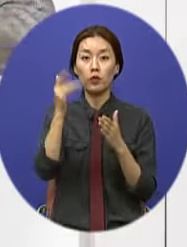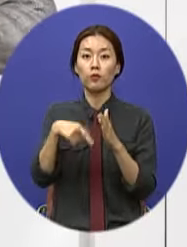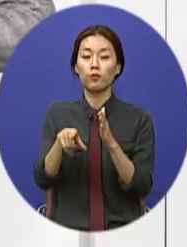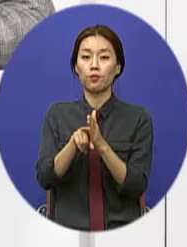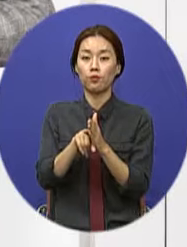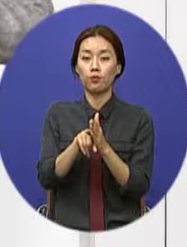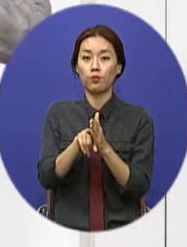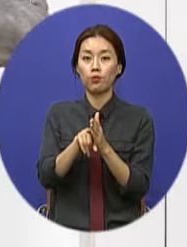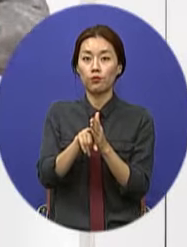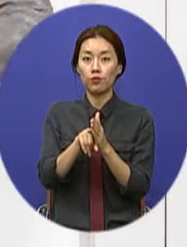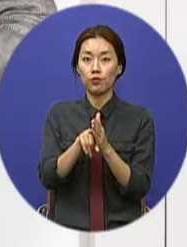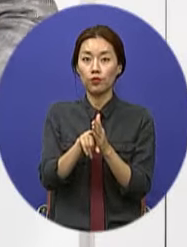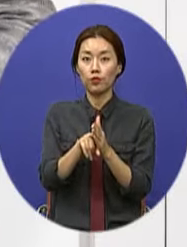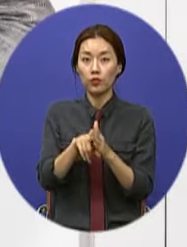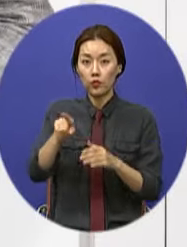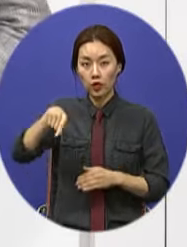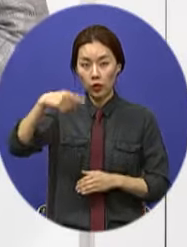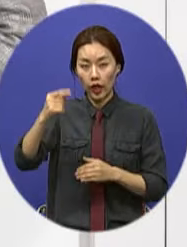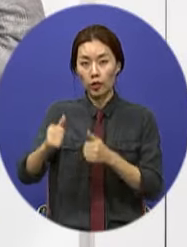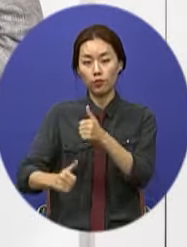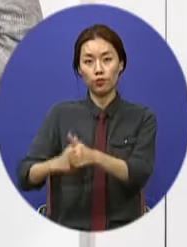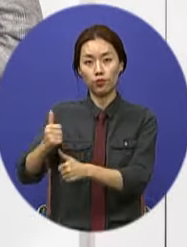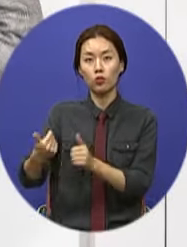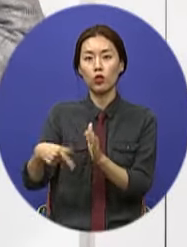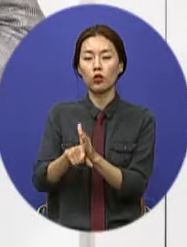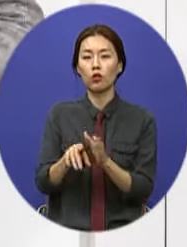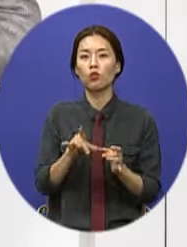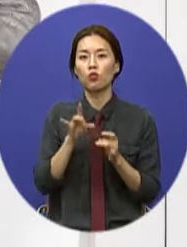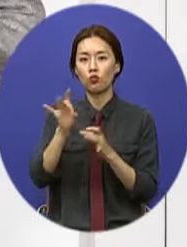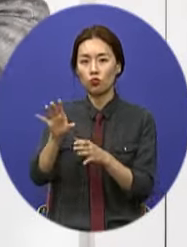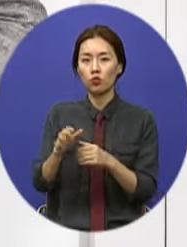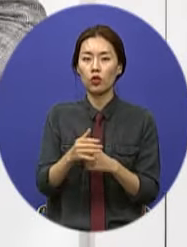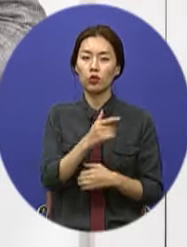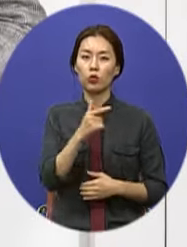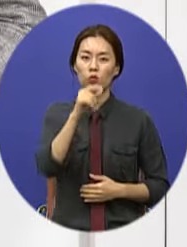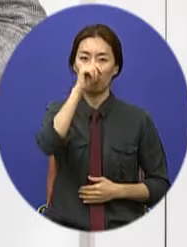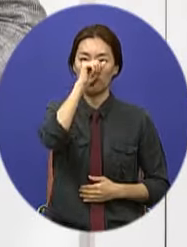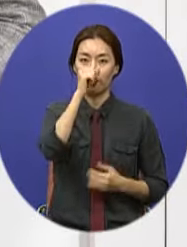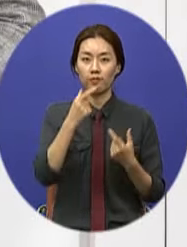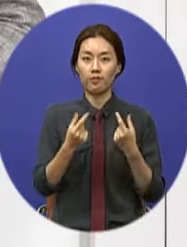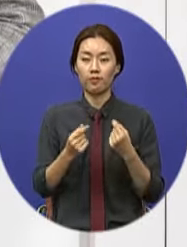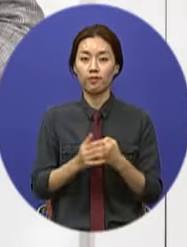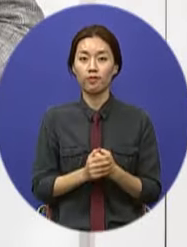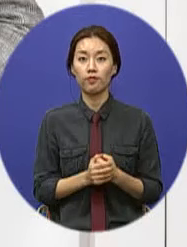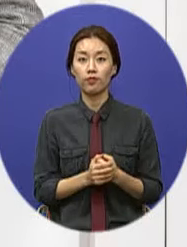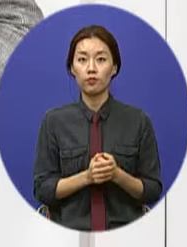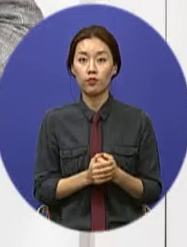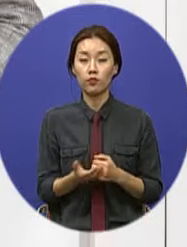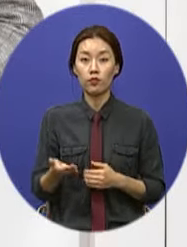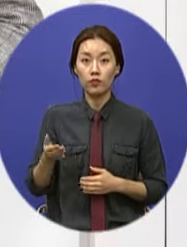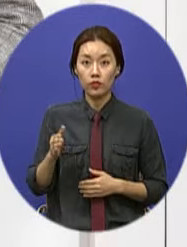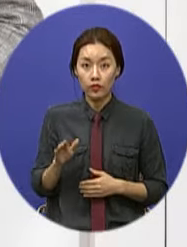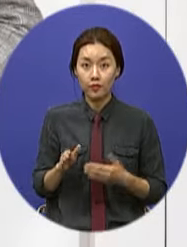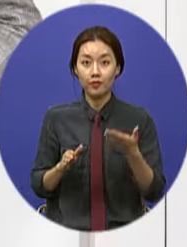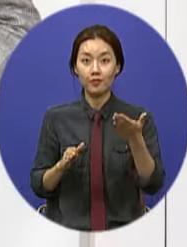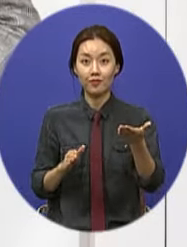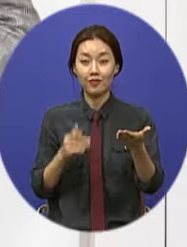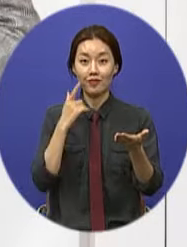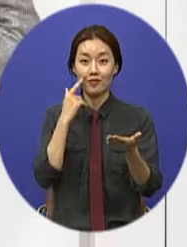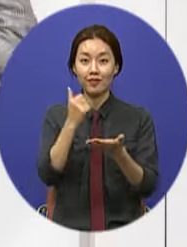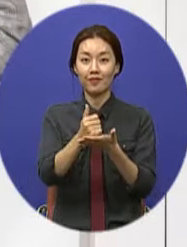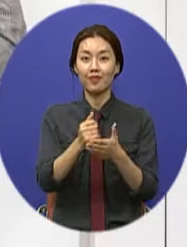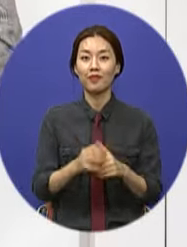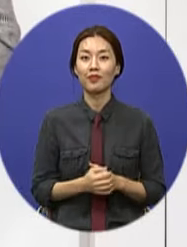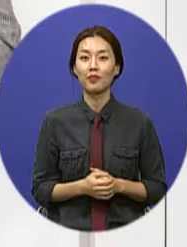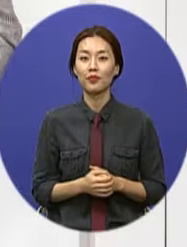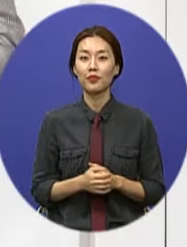사람들 위해서 그 다음 세대를 위해서 투자하는 거잖아요. 그럼요. 그 얼마나 좋은. 맞습니다. 그나저나 우리 이철민